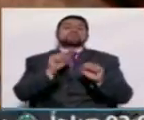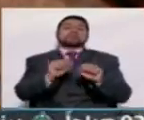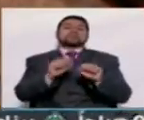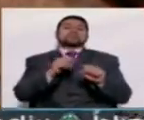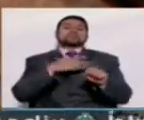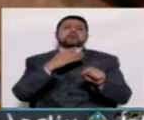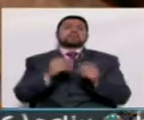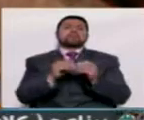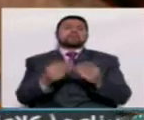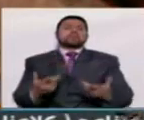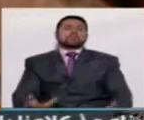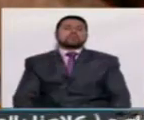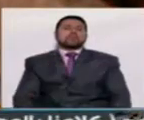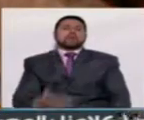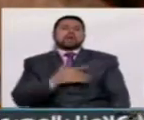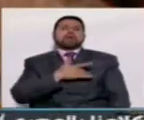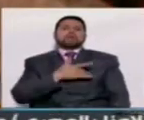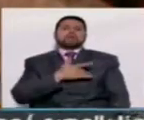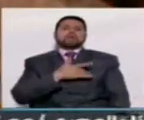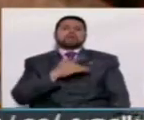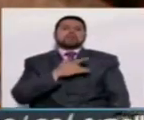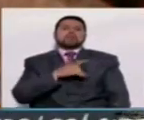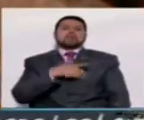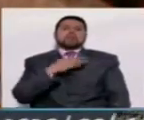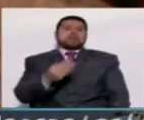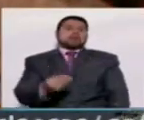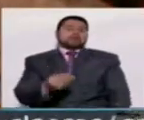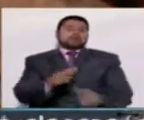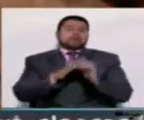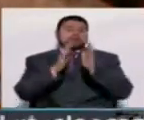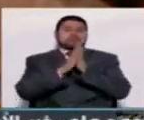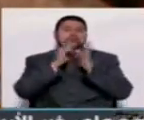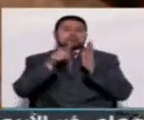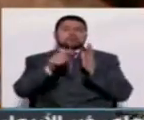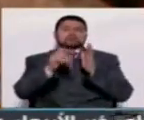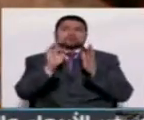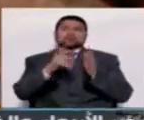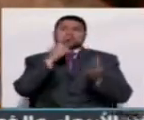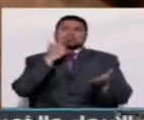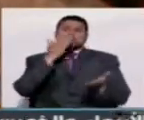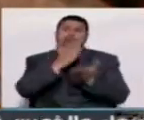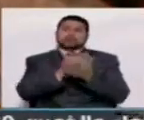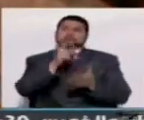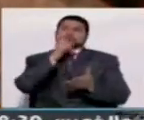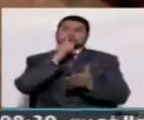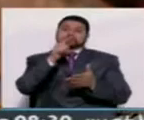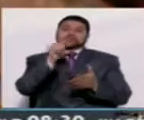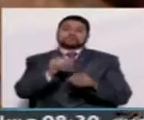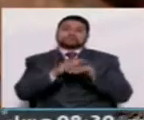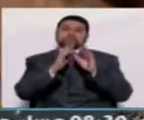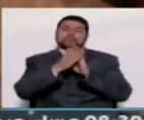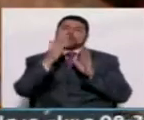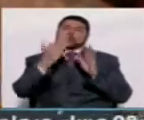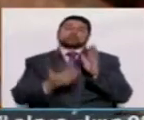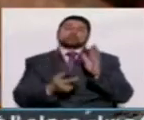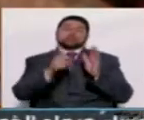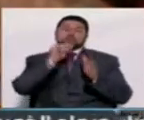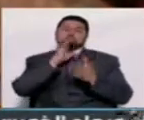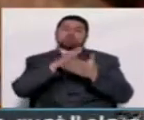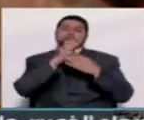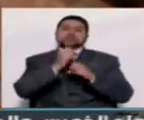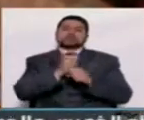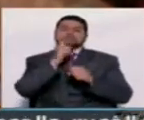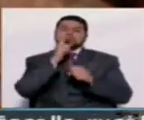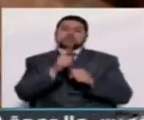ومن الذي يحب؟ القلب هو الذي يحب. إذا فكأن الحق تبارك وتعالى وكأن سيدنا رسول الله صلى الله